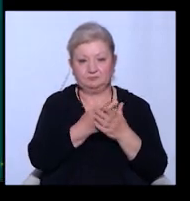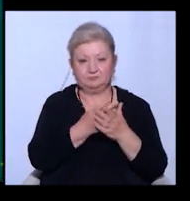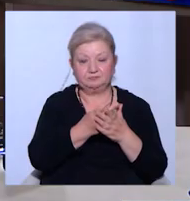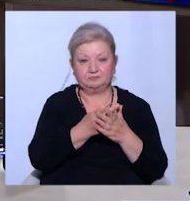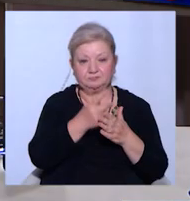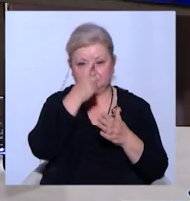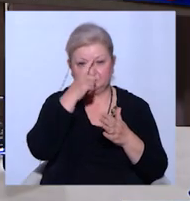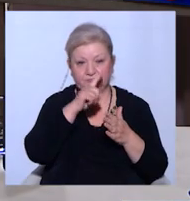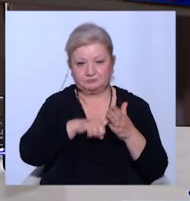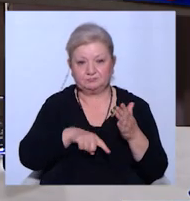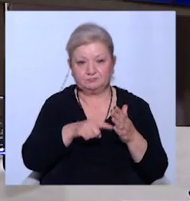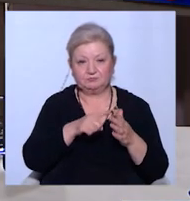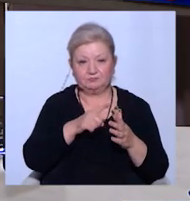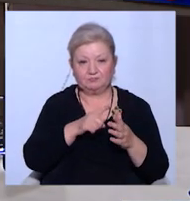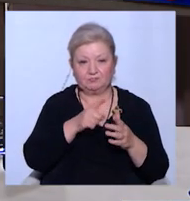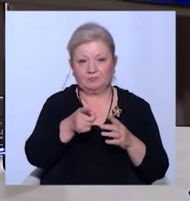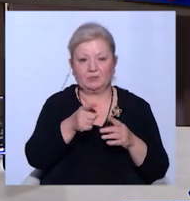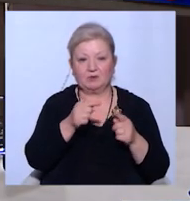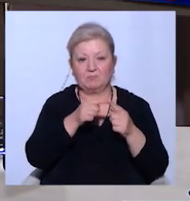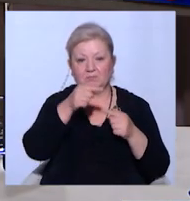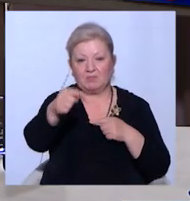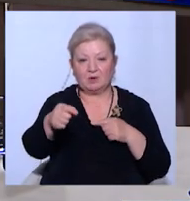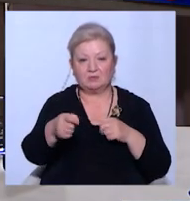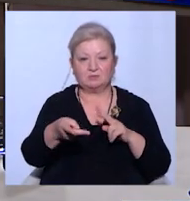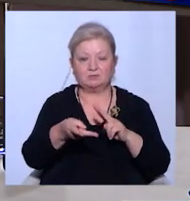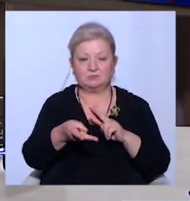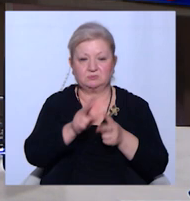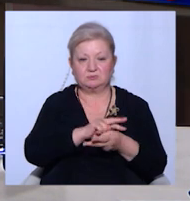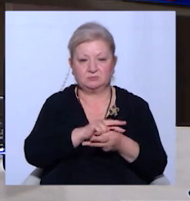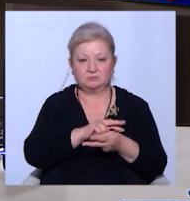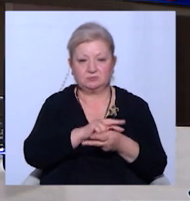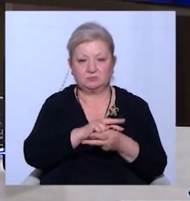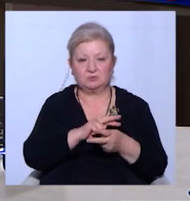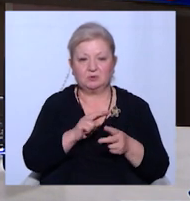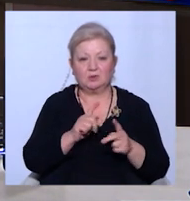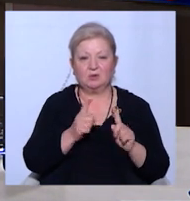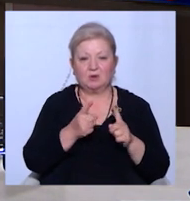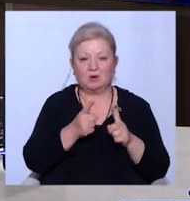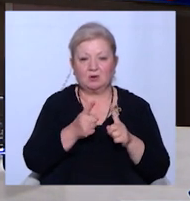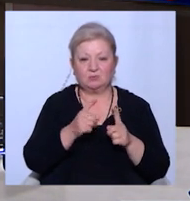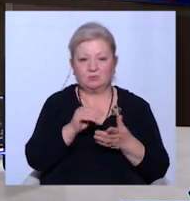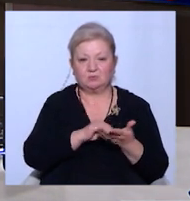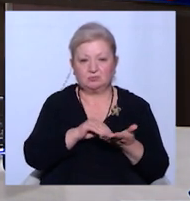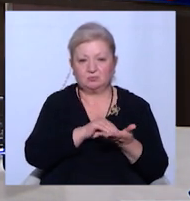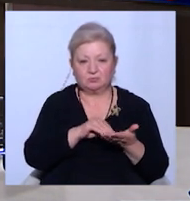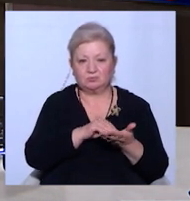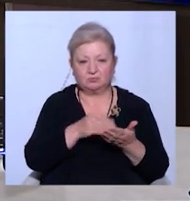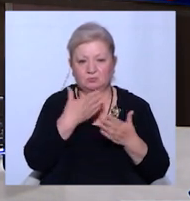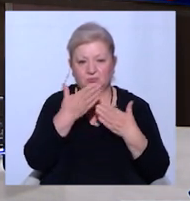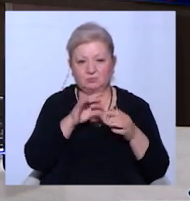როგორც დავწმდით, მანძილი შეიცვალა. ამდენს რატო საუბრობთ აი